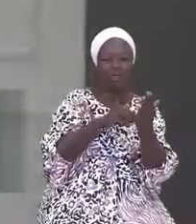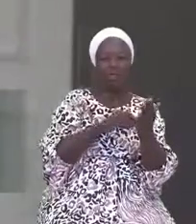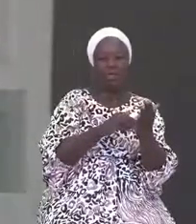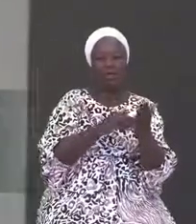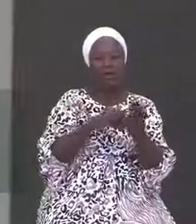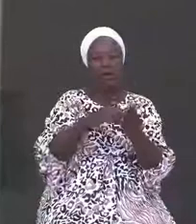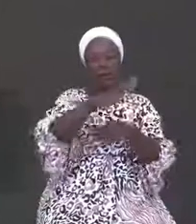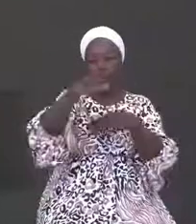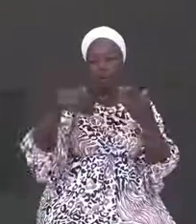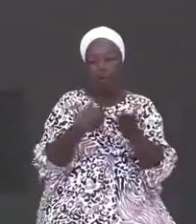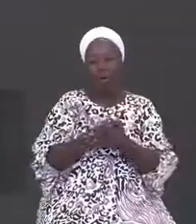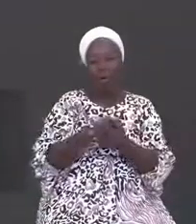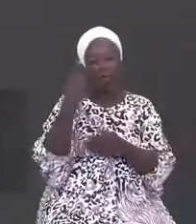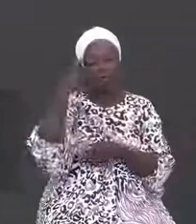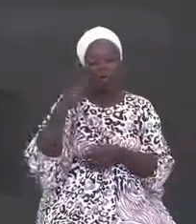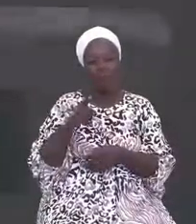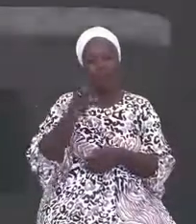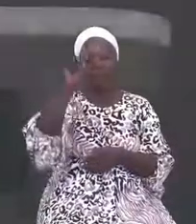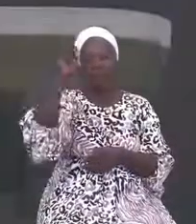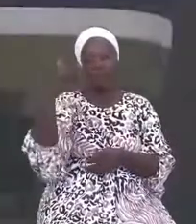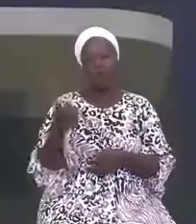provision divine. Amen.